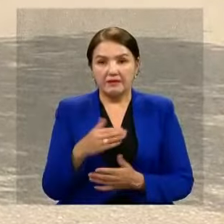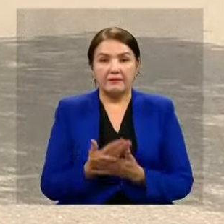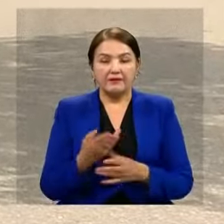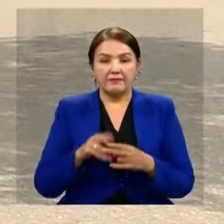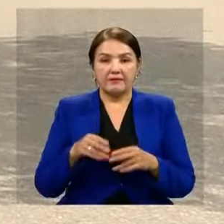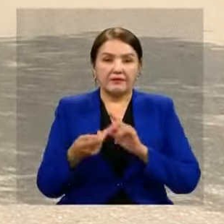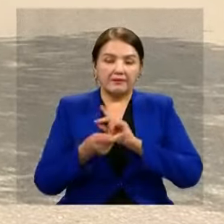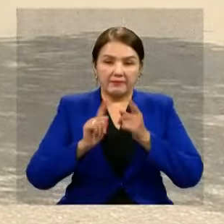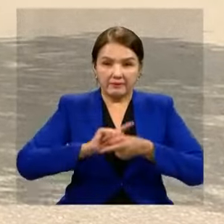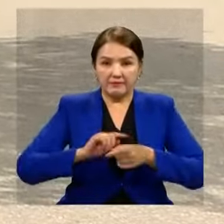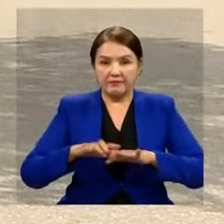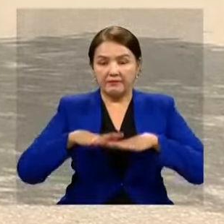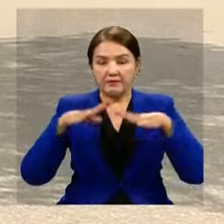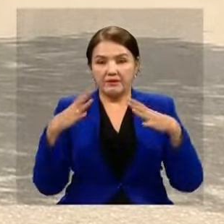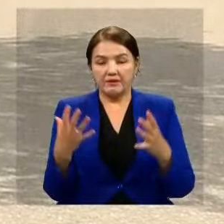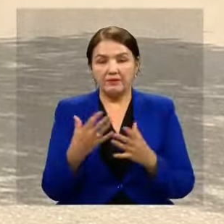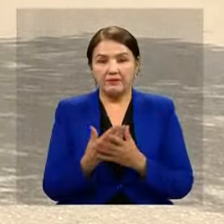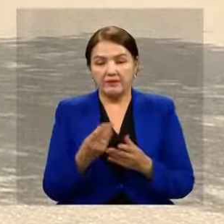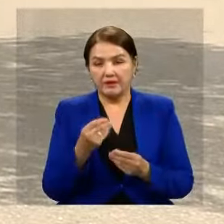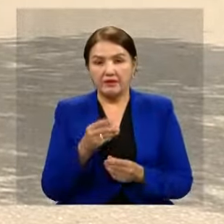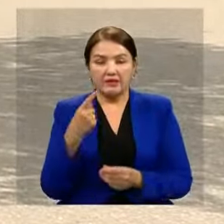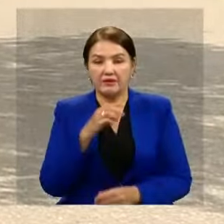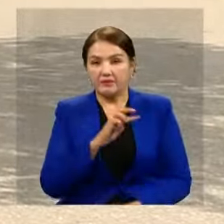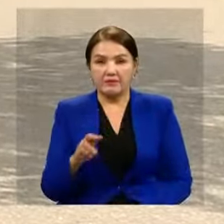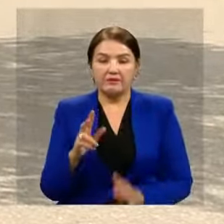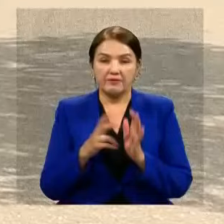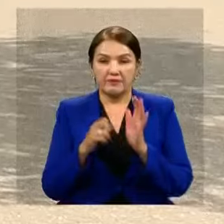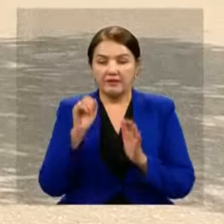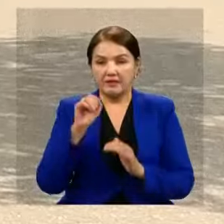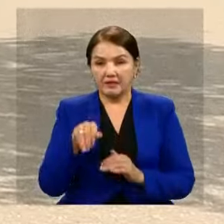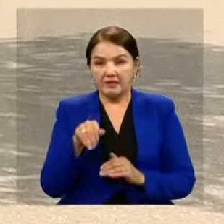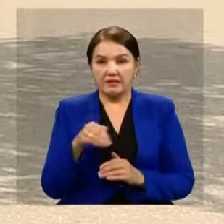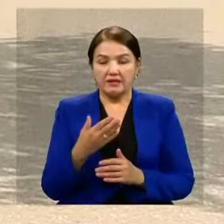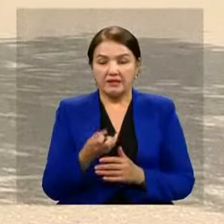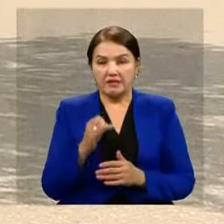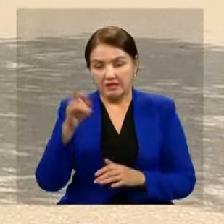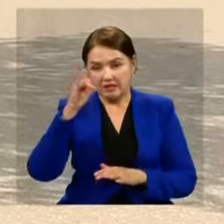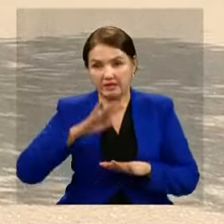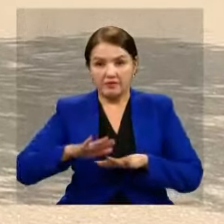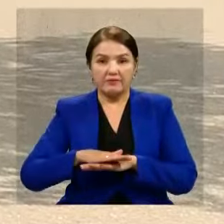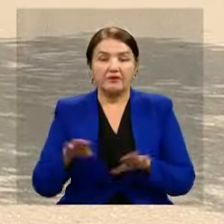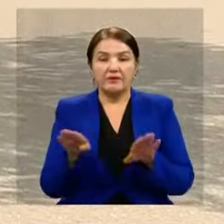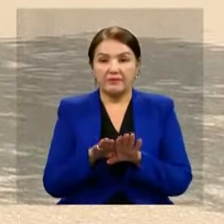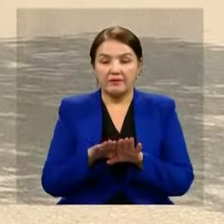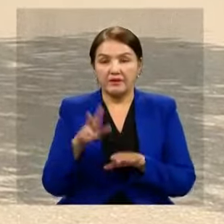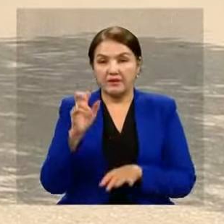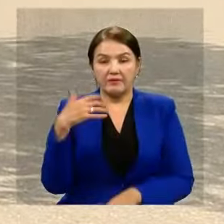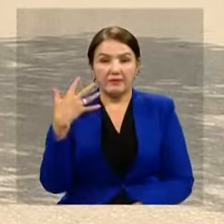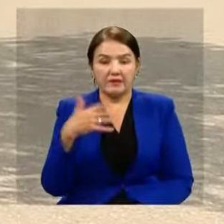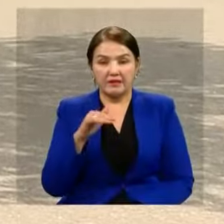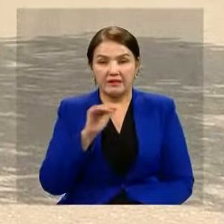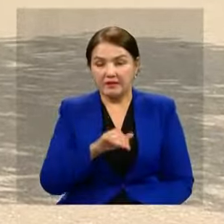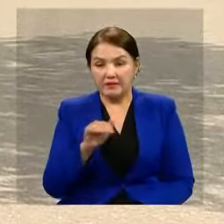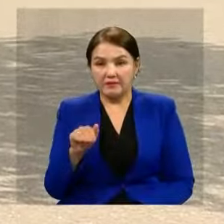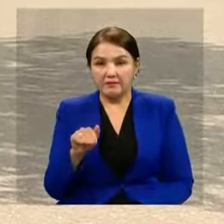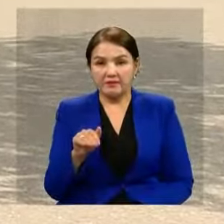Эти изменения увеличили доходы 1 миллиона 800 тысяч казахстанцев, в том числе 350